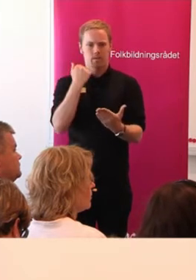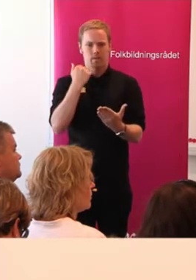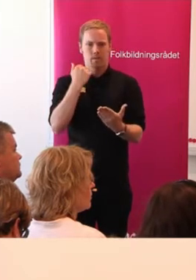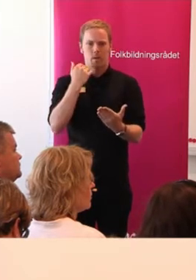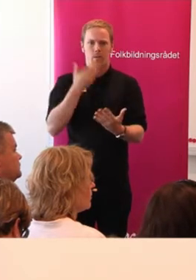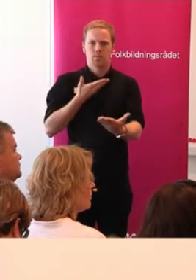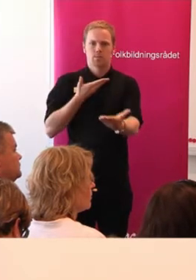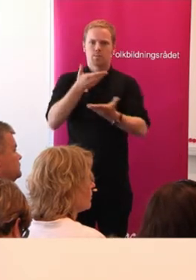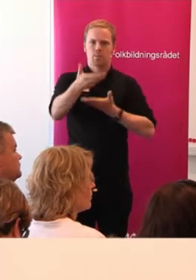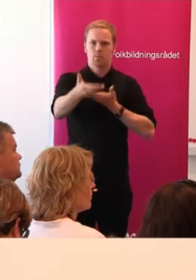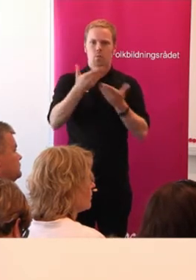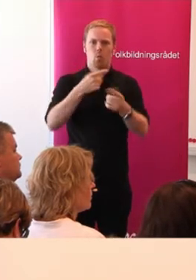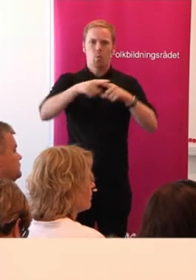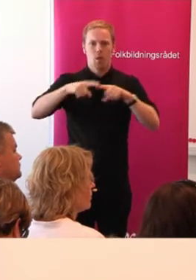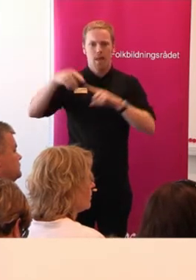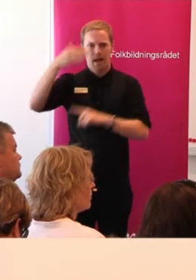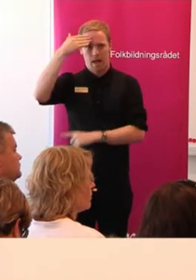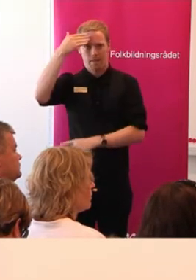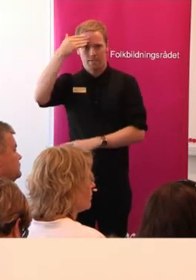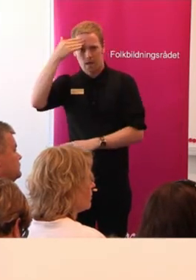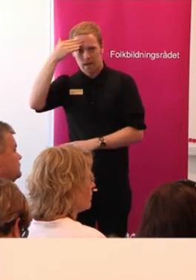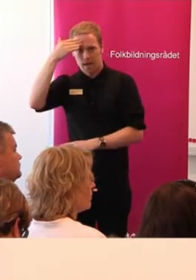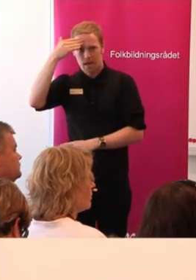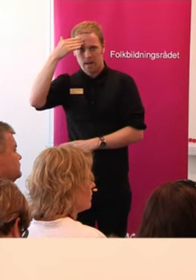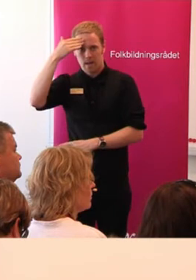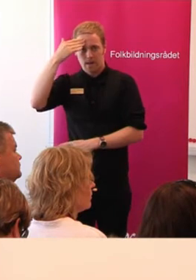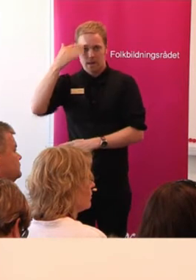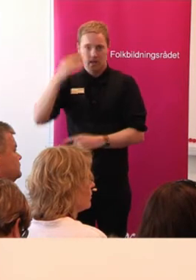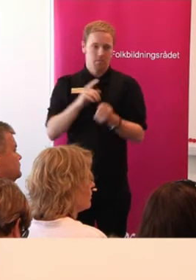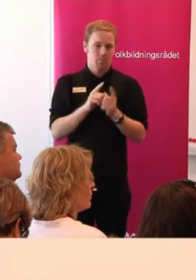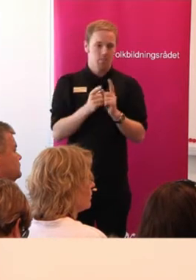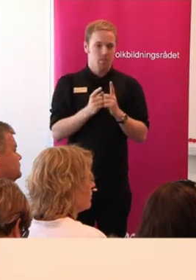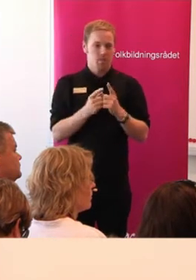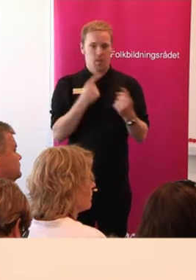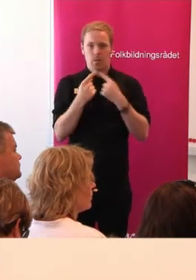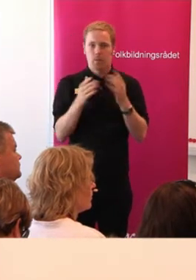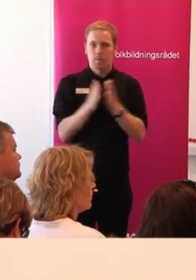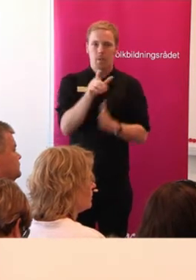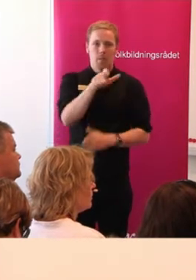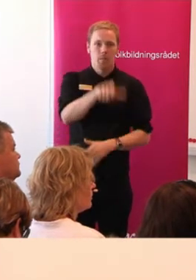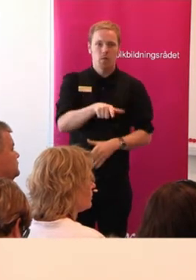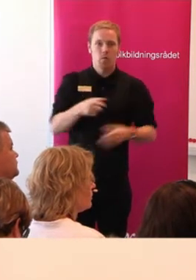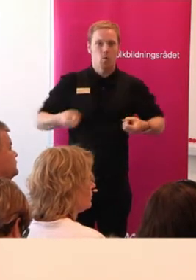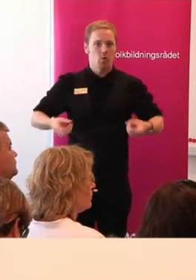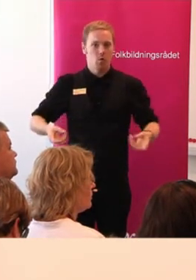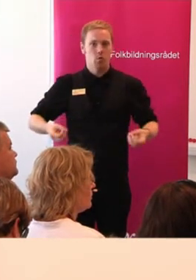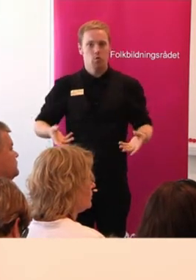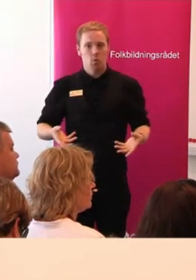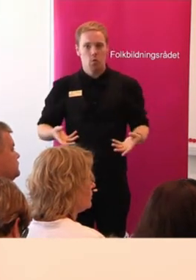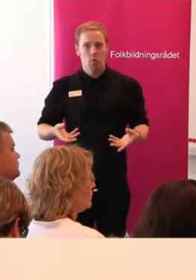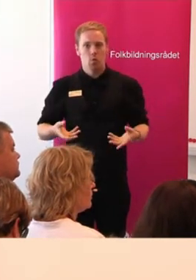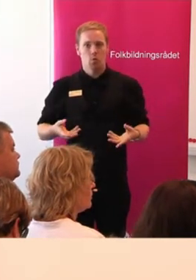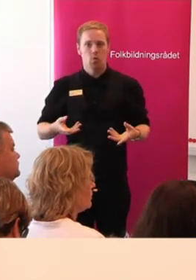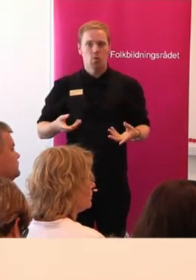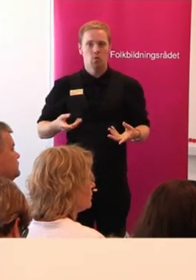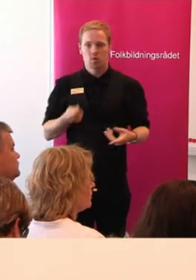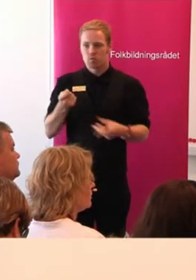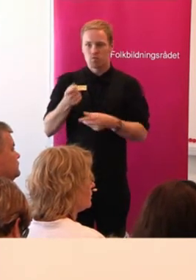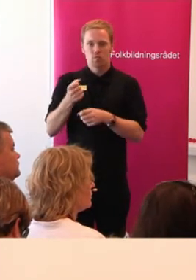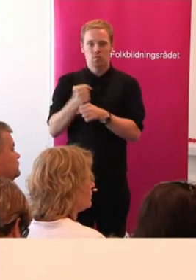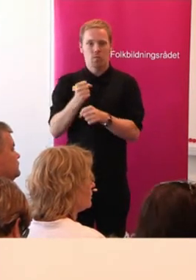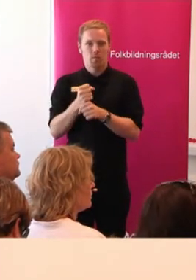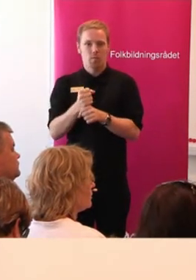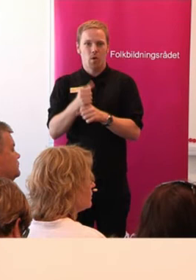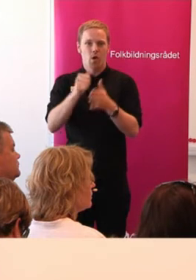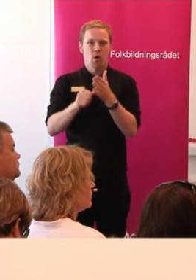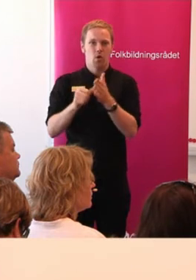utbyta erfarenheter utav någon som sitter i rullstol. Eller man jobbar på, man går in en utbildning, en yrkesutbildning på en skola där